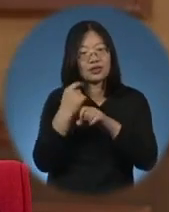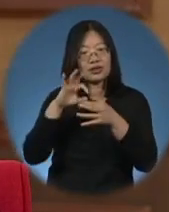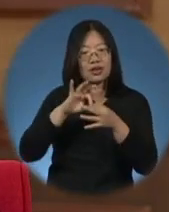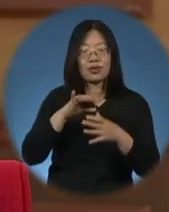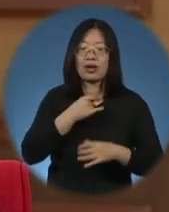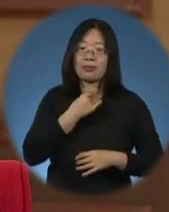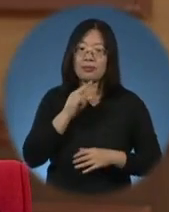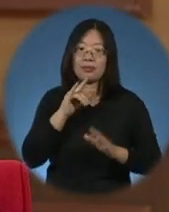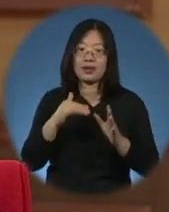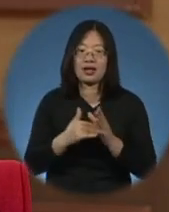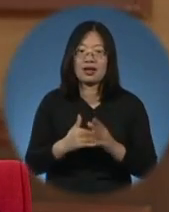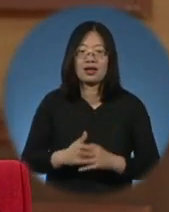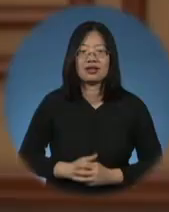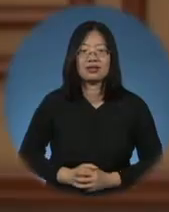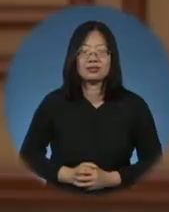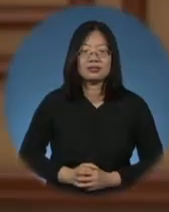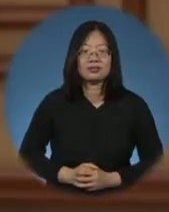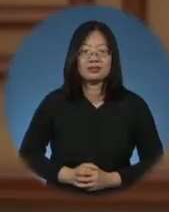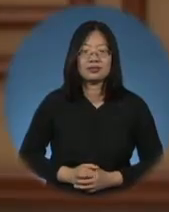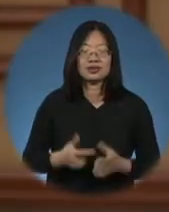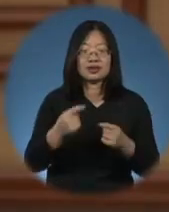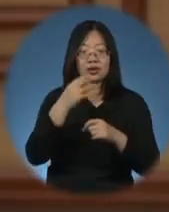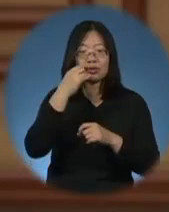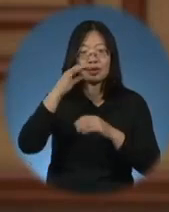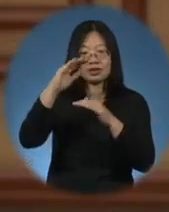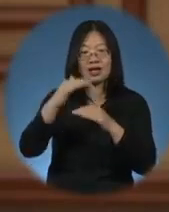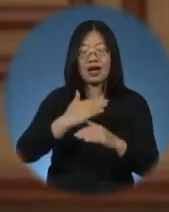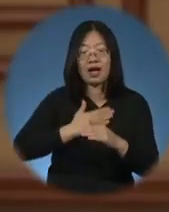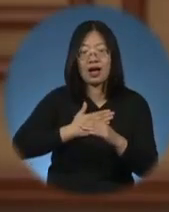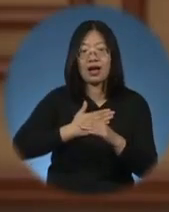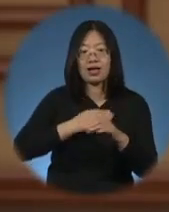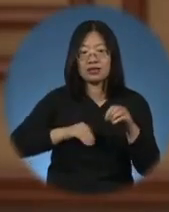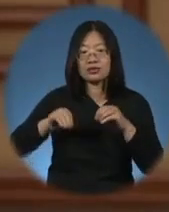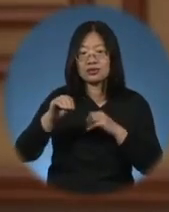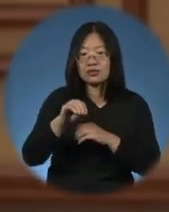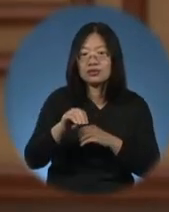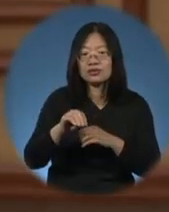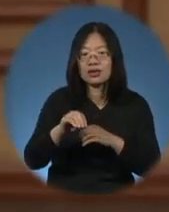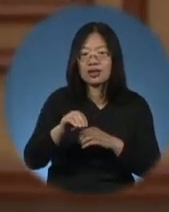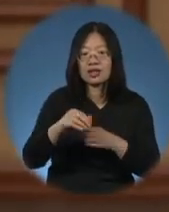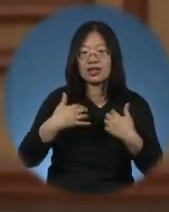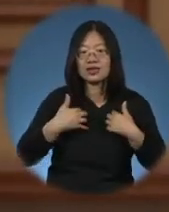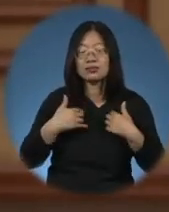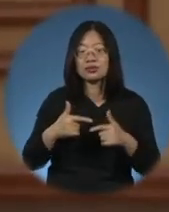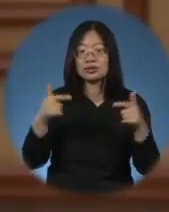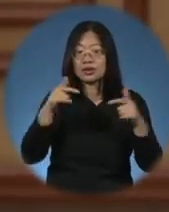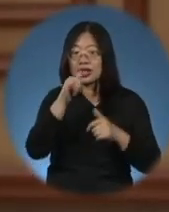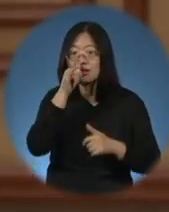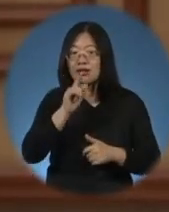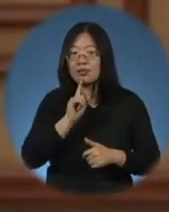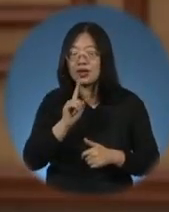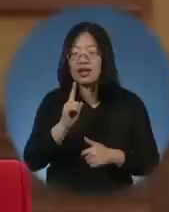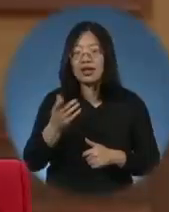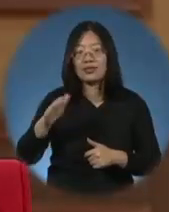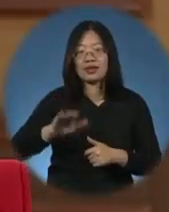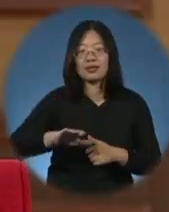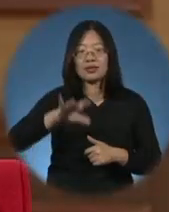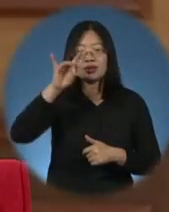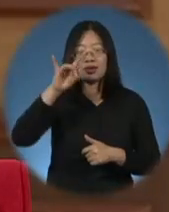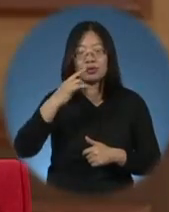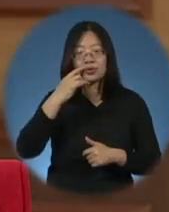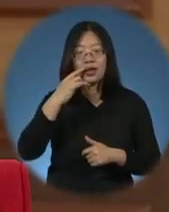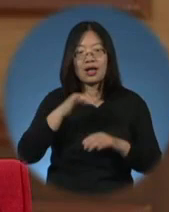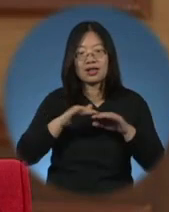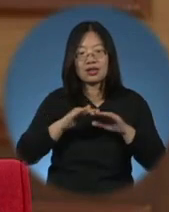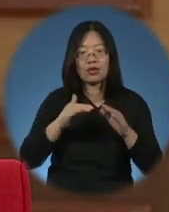계속하고 싶습니다. 네. 그래서 그런 궁금한 점을 알면 알수록 기쁨이 커지죠. 예, 그런데 일단 궁금한